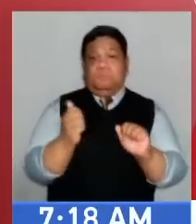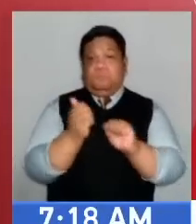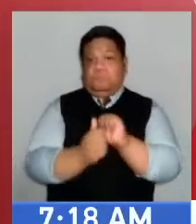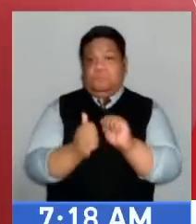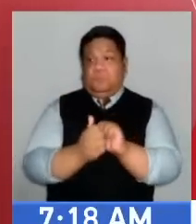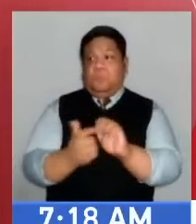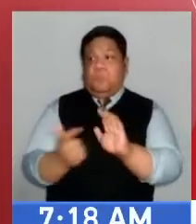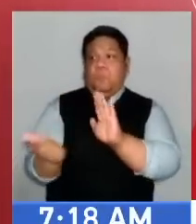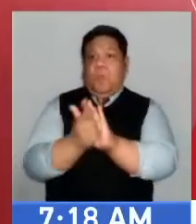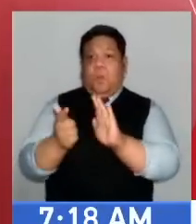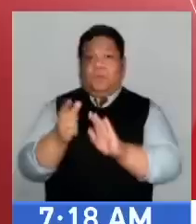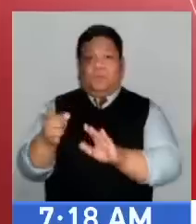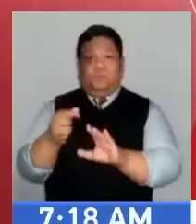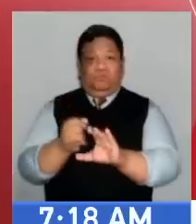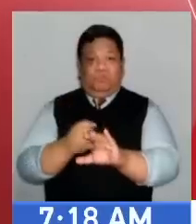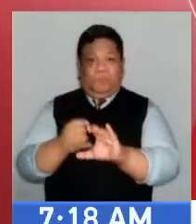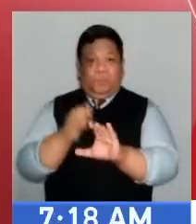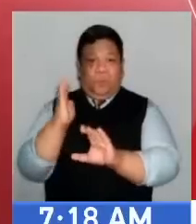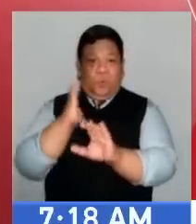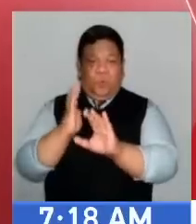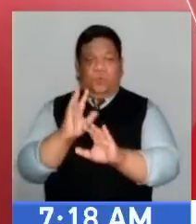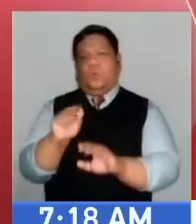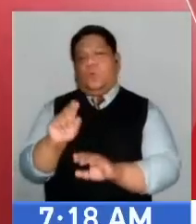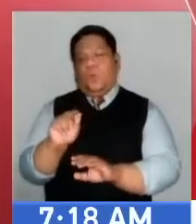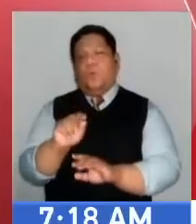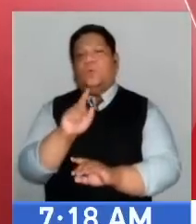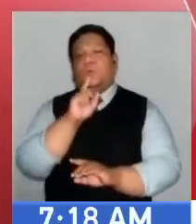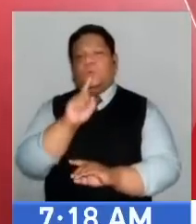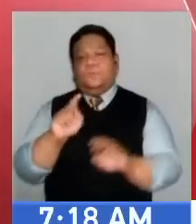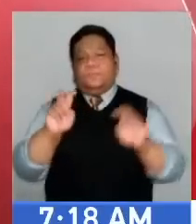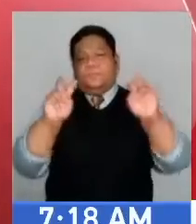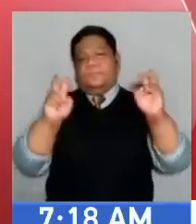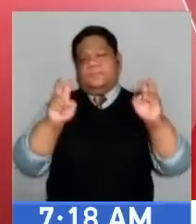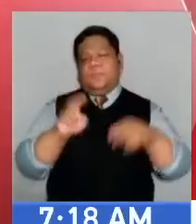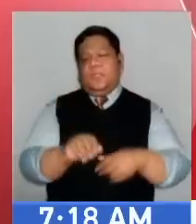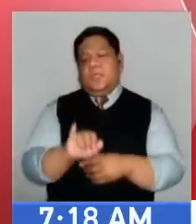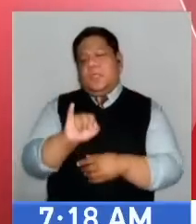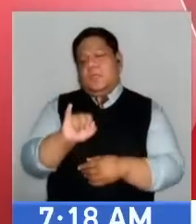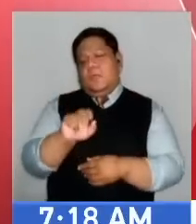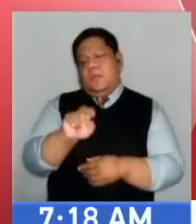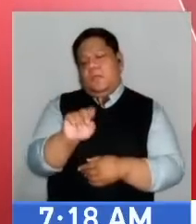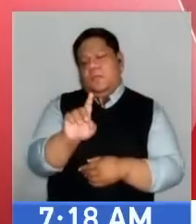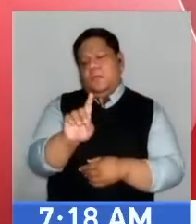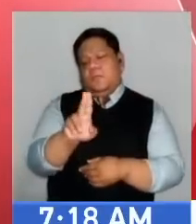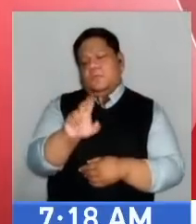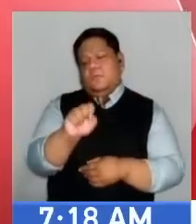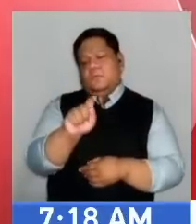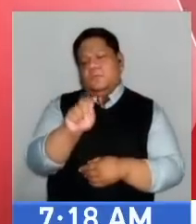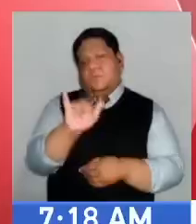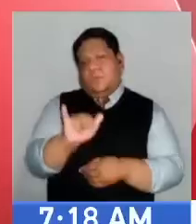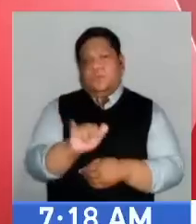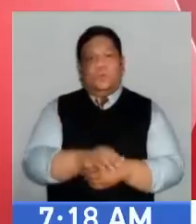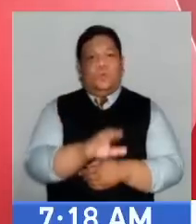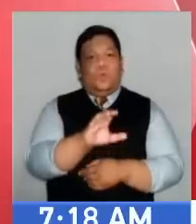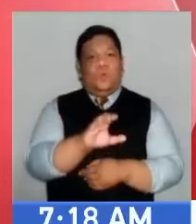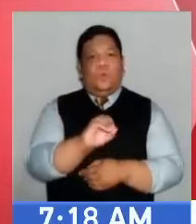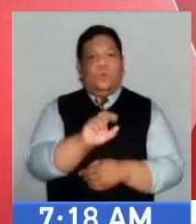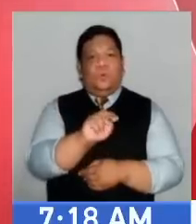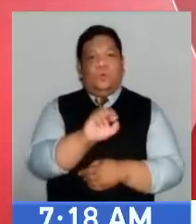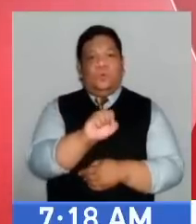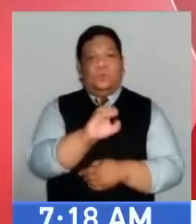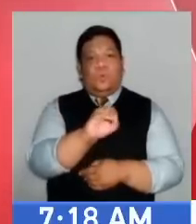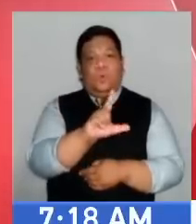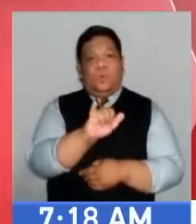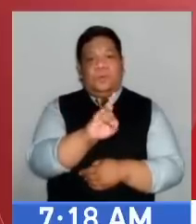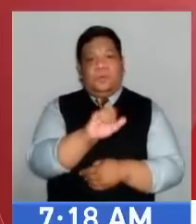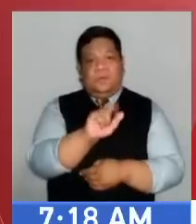ang industry consolidation, isa pa lang yan sa unang step ng modernization. So kapag nakapagbuo na